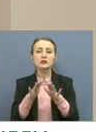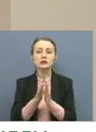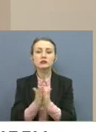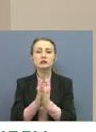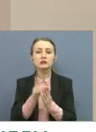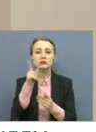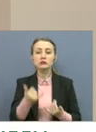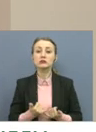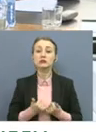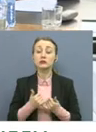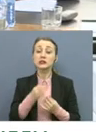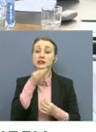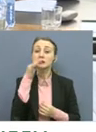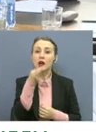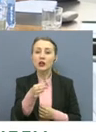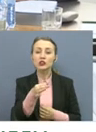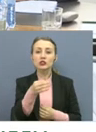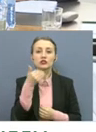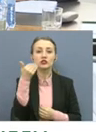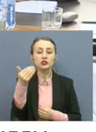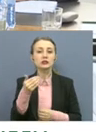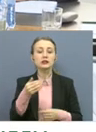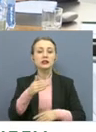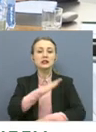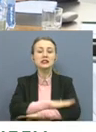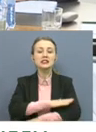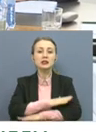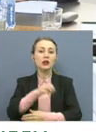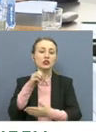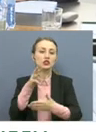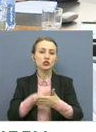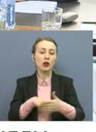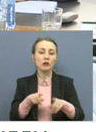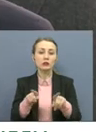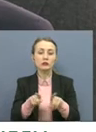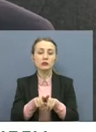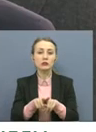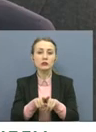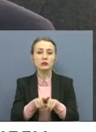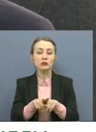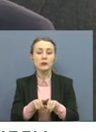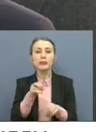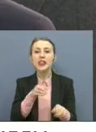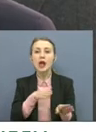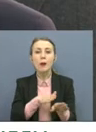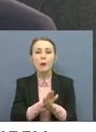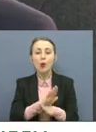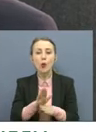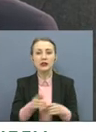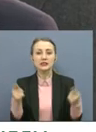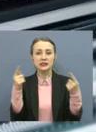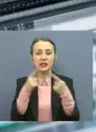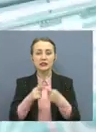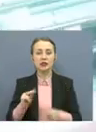соңғы 5 жыл бойы әкімнің орынбасары болған. Өткен жылдың 9 сәуірінде әкім лауазымына тағайындалған.